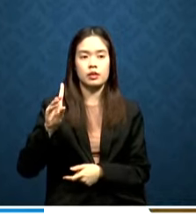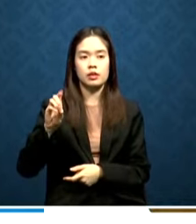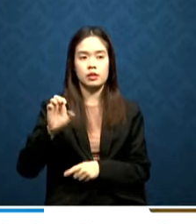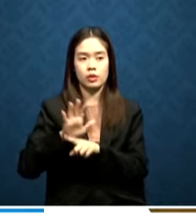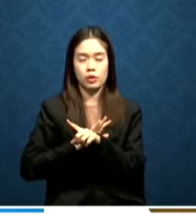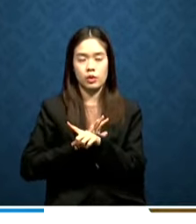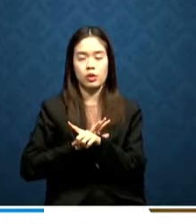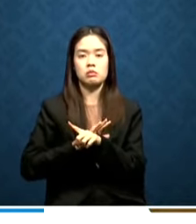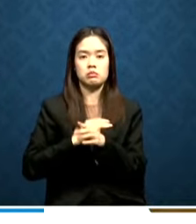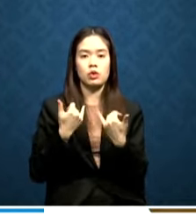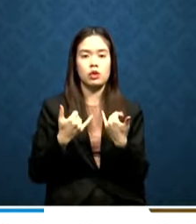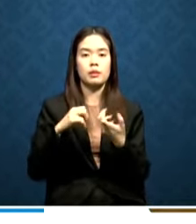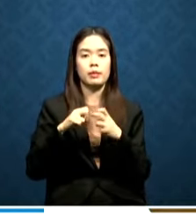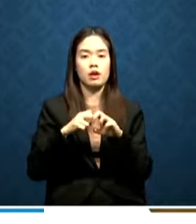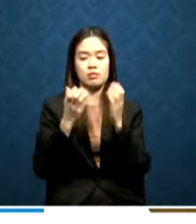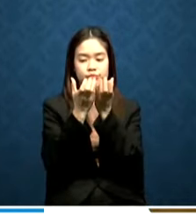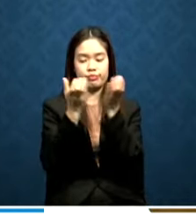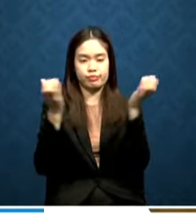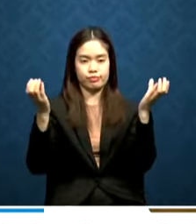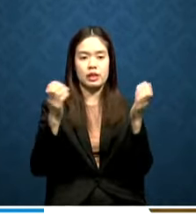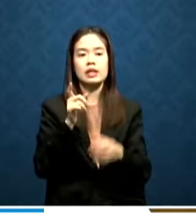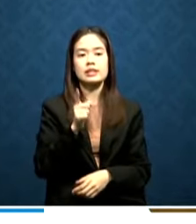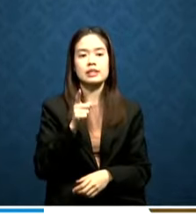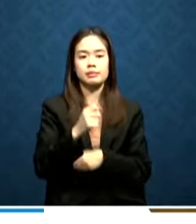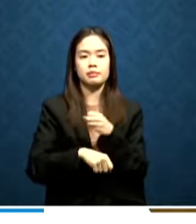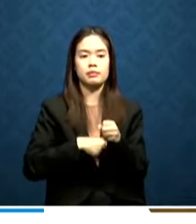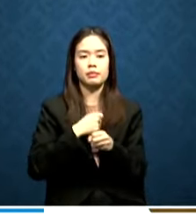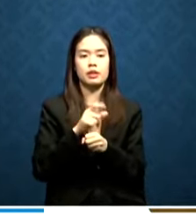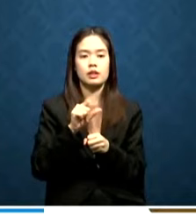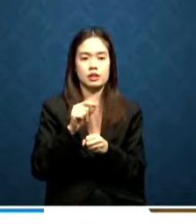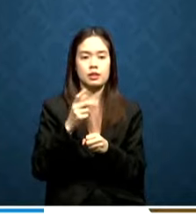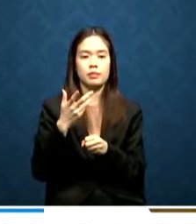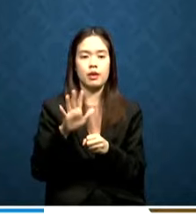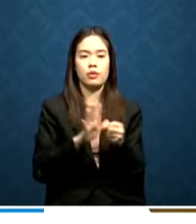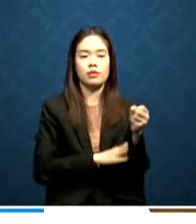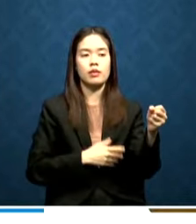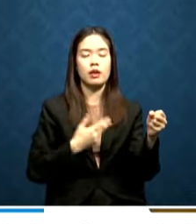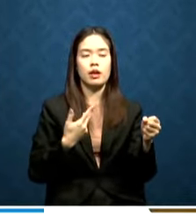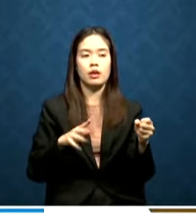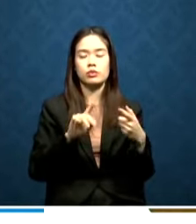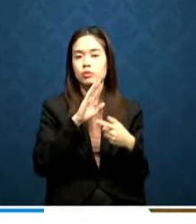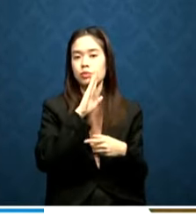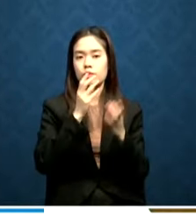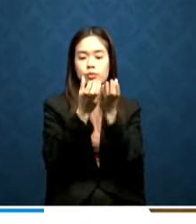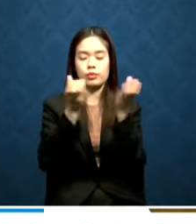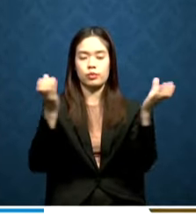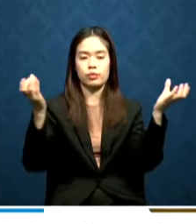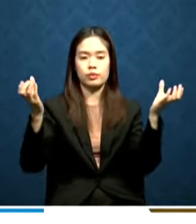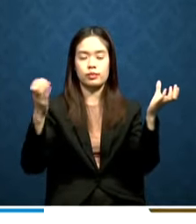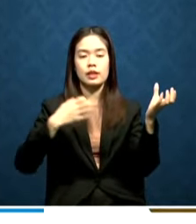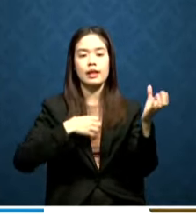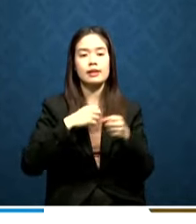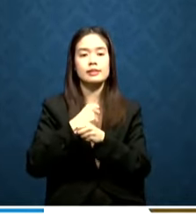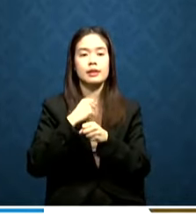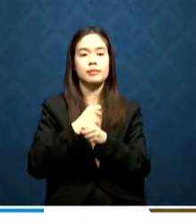แล้วเป็นเรื่องจริงนะครับเราขัดแย้งกันมาจะ20ปีแล้วนะครับเรื่องนี้จะเป็นประเด็นที่ว่ารัฐธรรมนูญที่มาที่เราตั้งใจเนี่ย